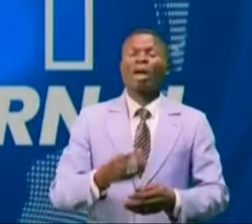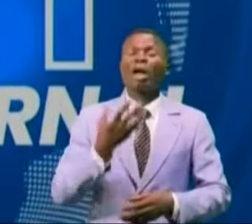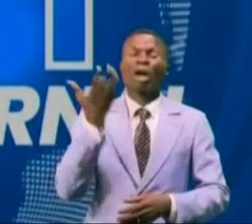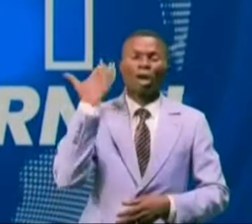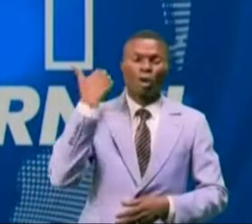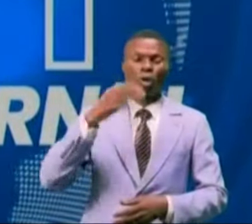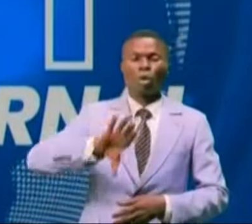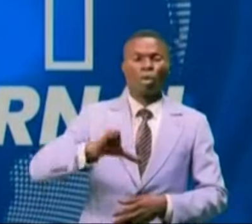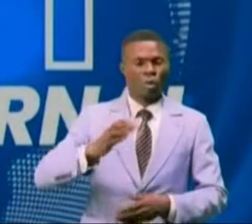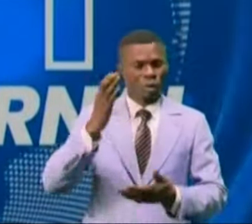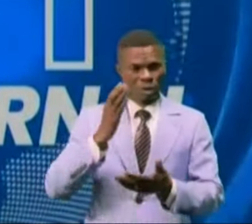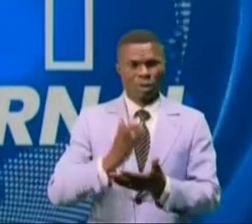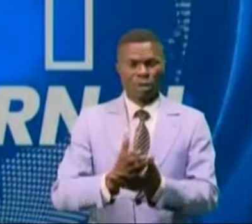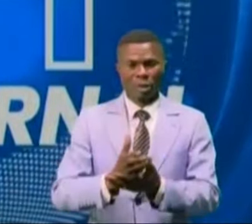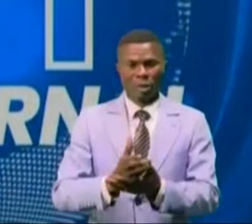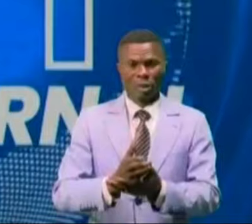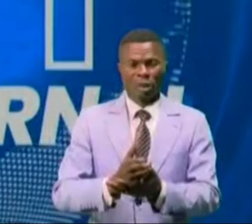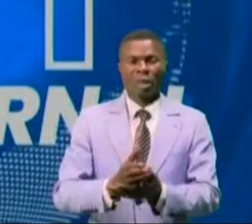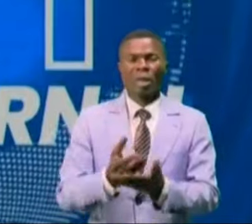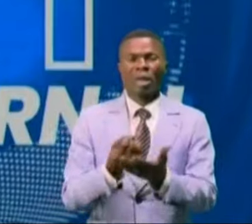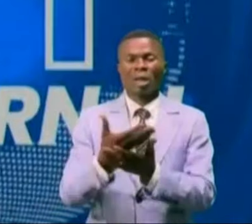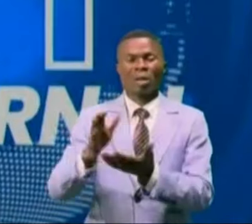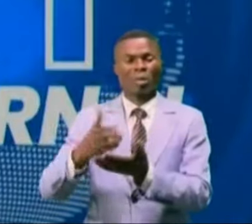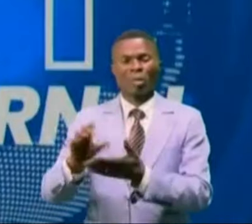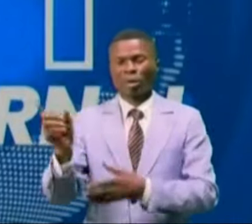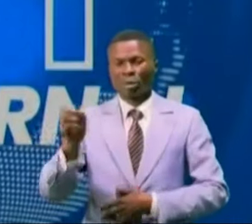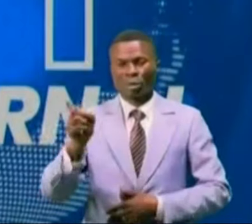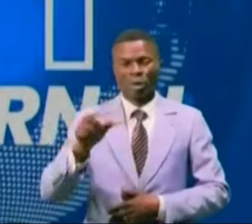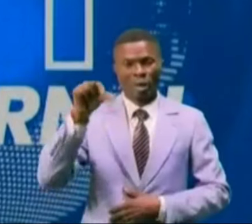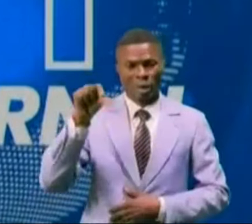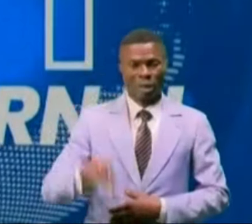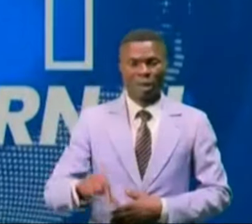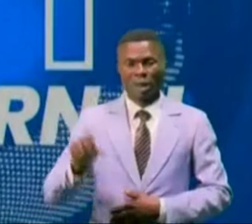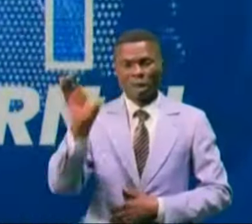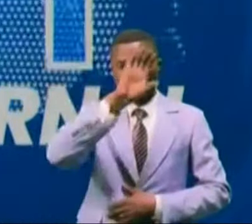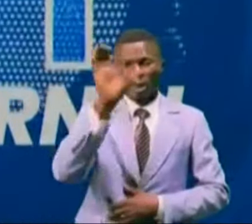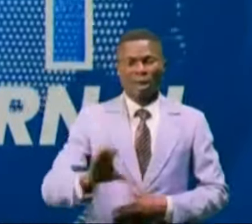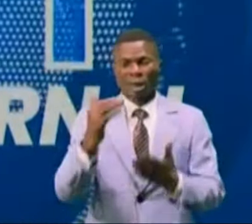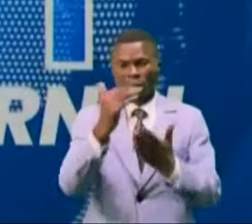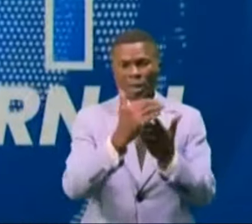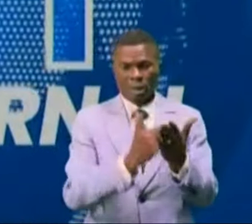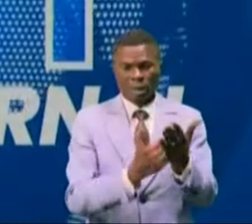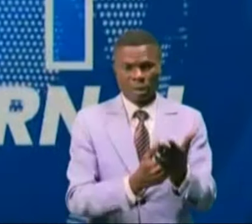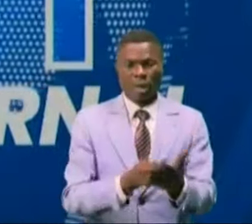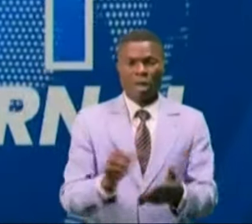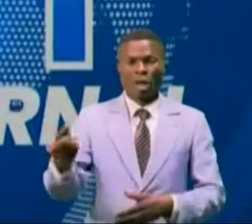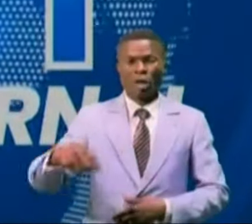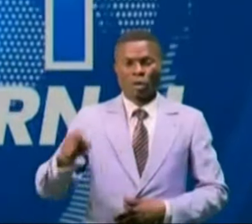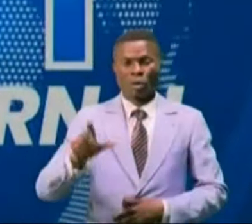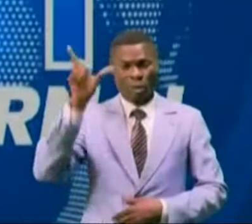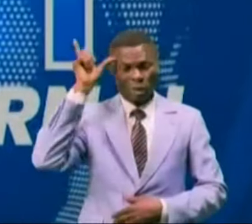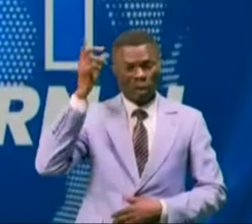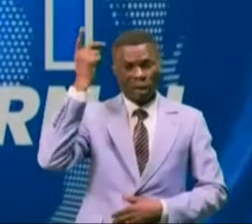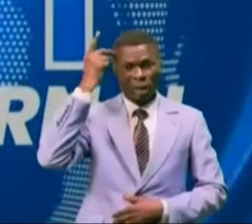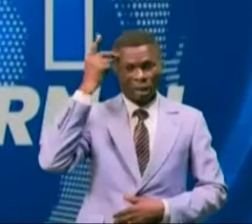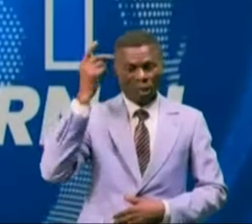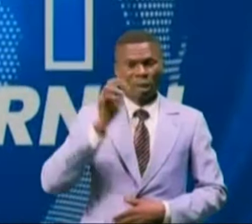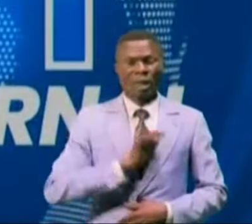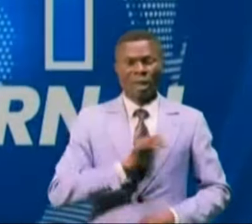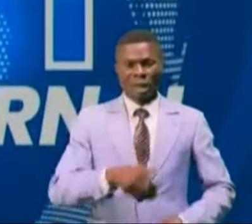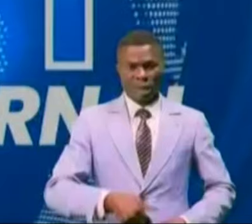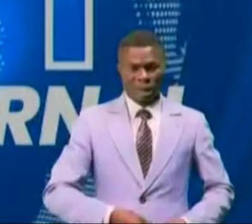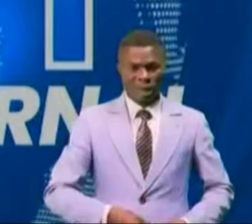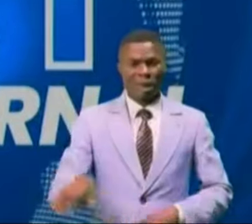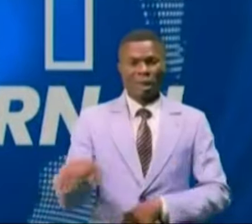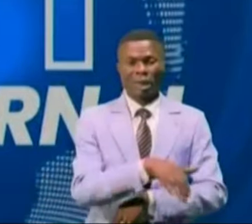seront observées dans la fourniture d'eau potable dans les quartiers communes si après Gombé lingala Kinshasa kazavubu